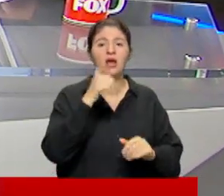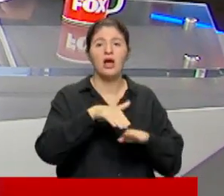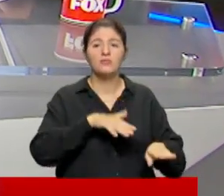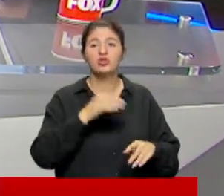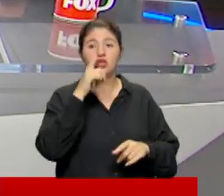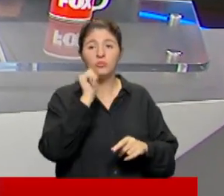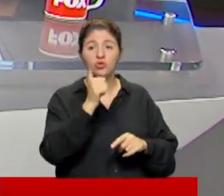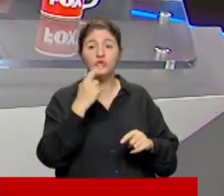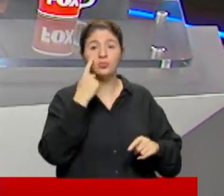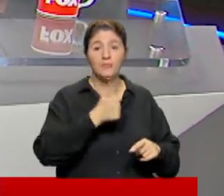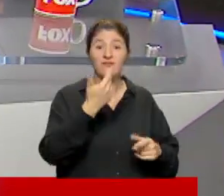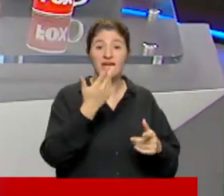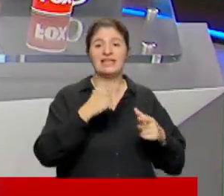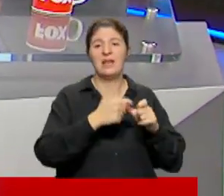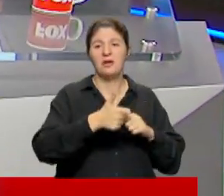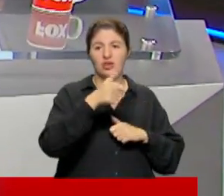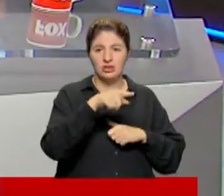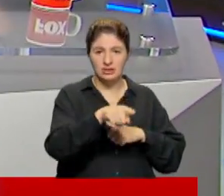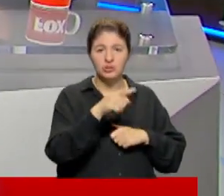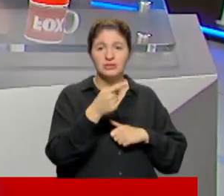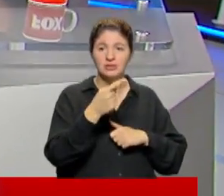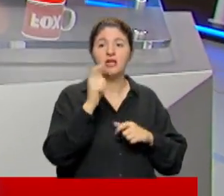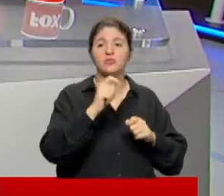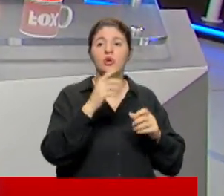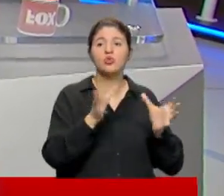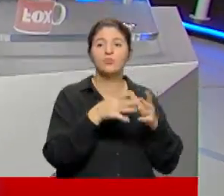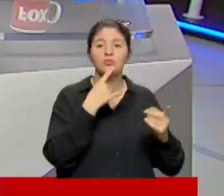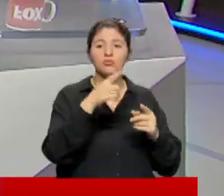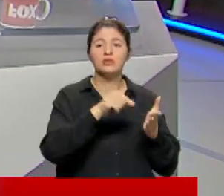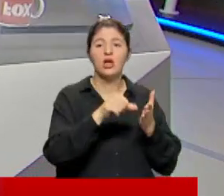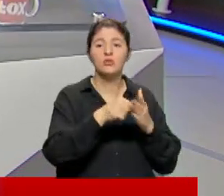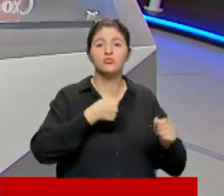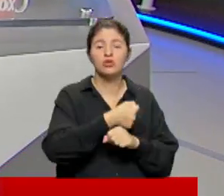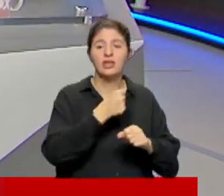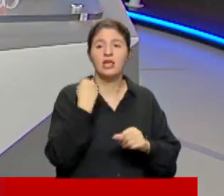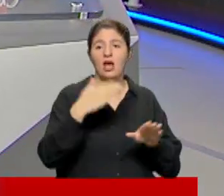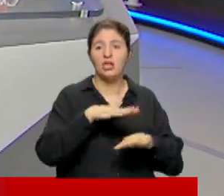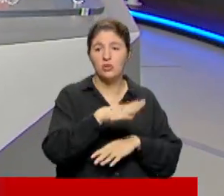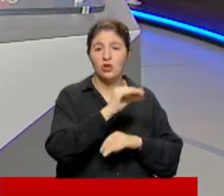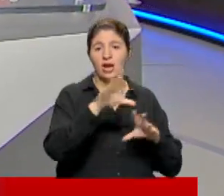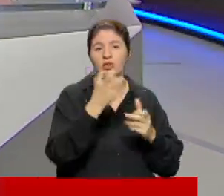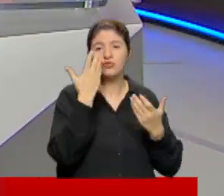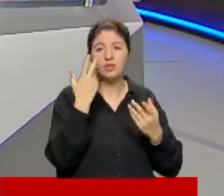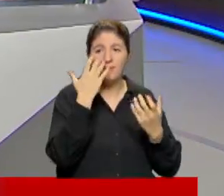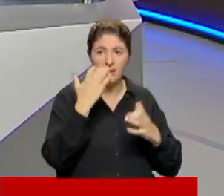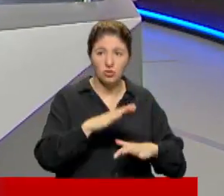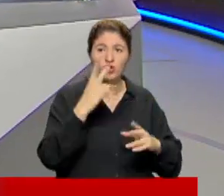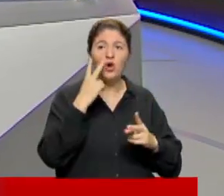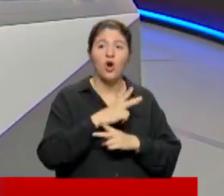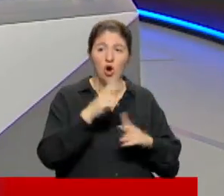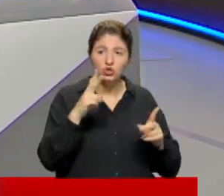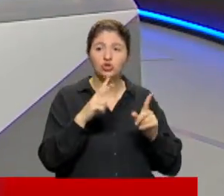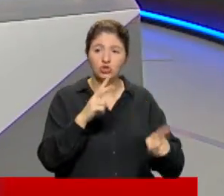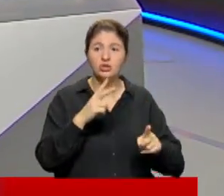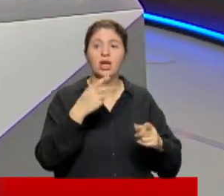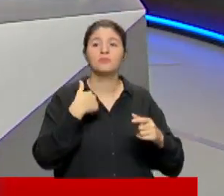genel başkanımızın yapacağı grup konuşması bu tarihi mücadelenin yeni bir aşaması olacak herkesi ekran başına bekliyoruz özgürlükler mücadelemizin